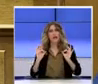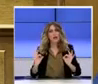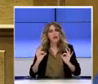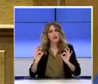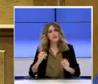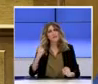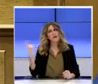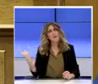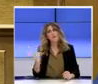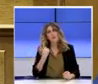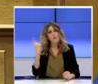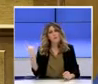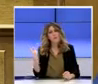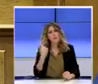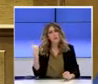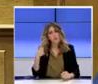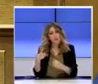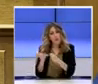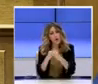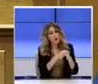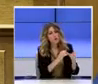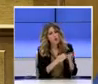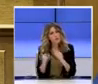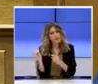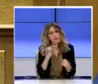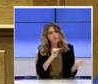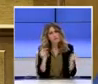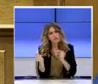υπάρχουν υπερβολές, υπάρχει υποκρισία,